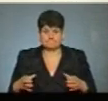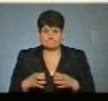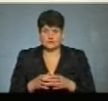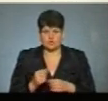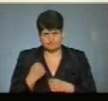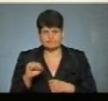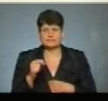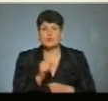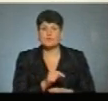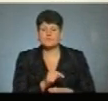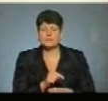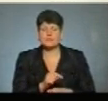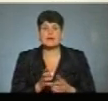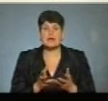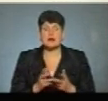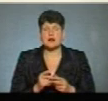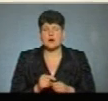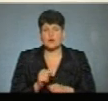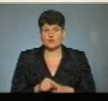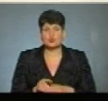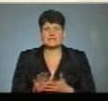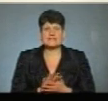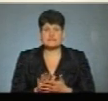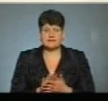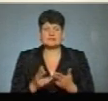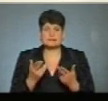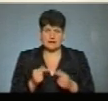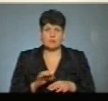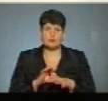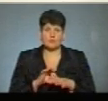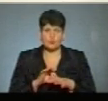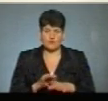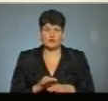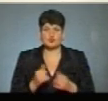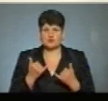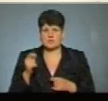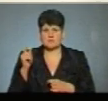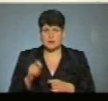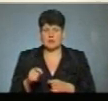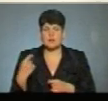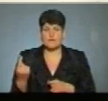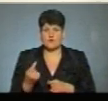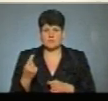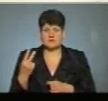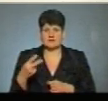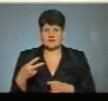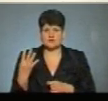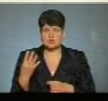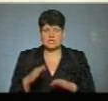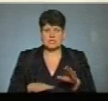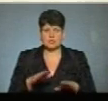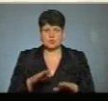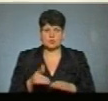ми сплотилися для того, щоб побороти його. На рахунок дезінфекції, так, проводиться. Сьогодні заїхала в